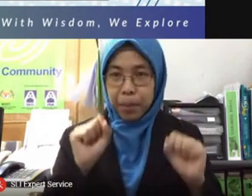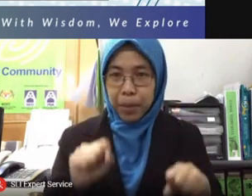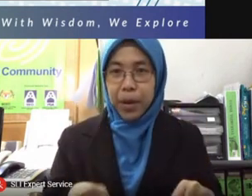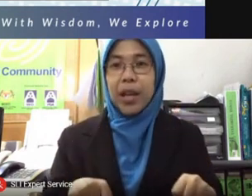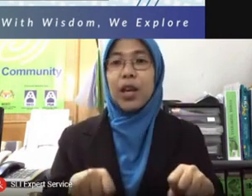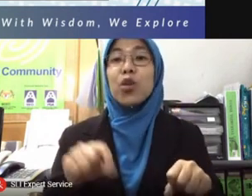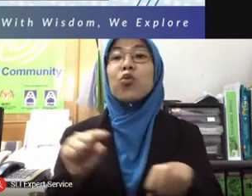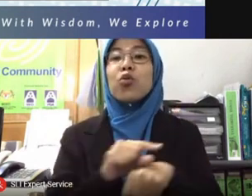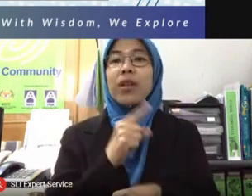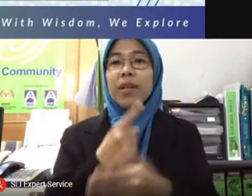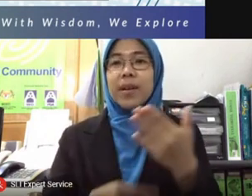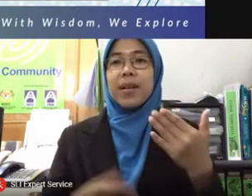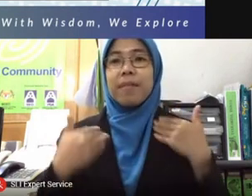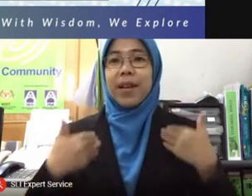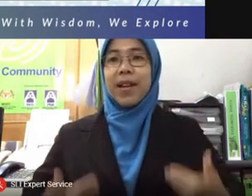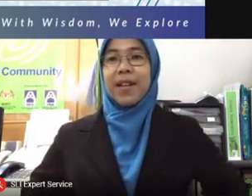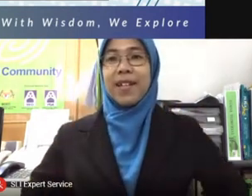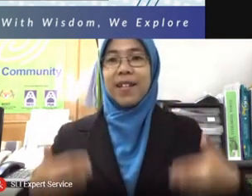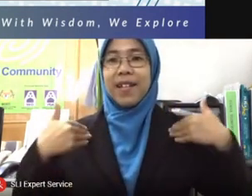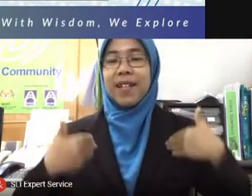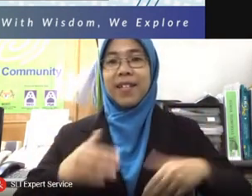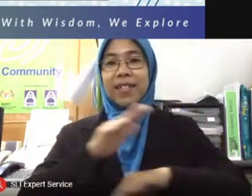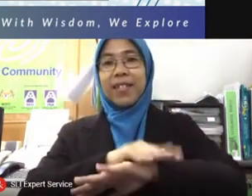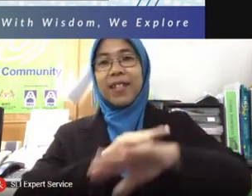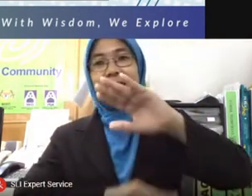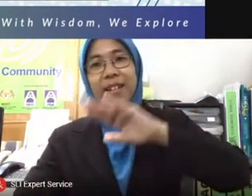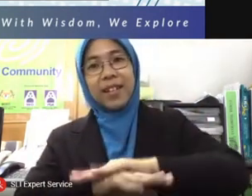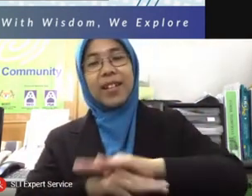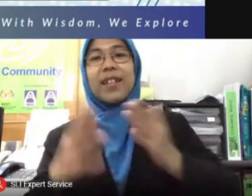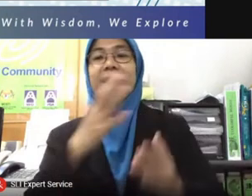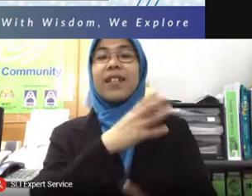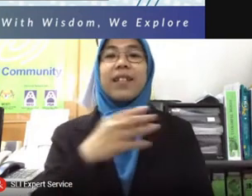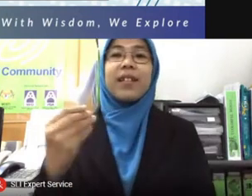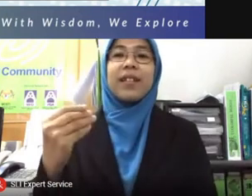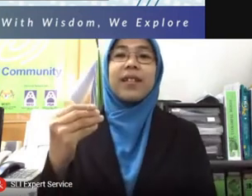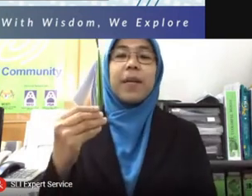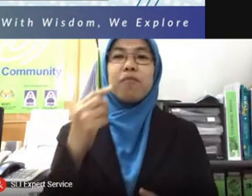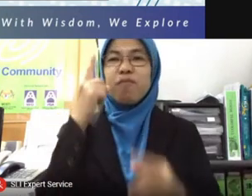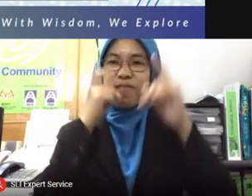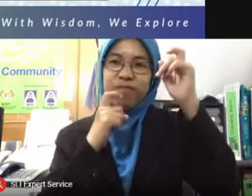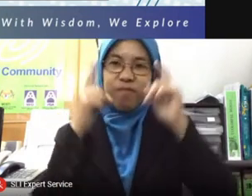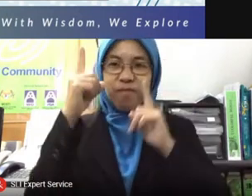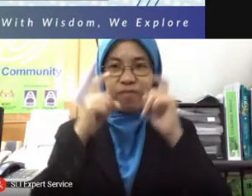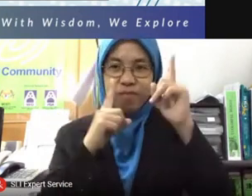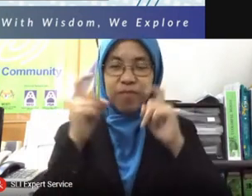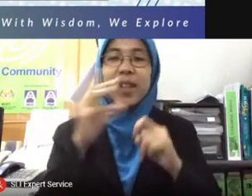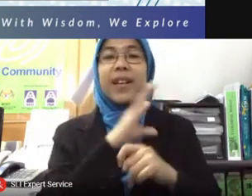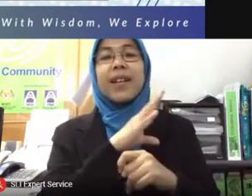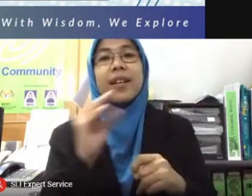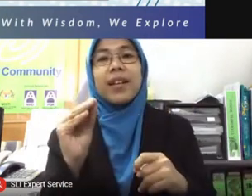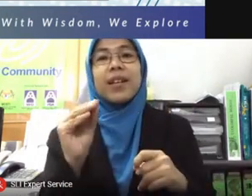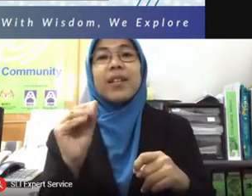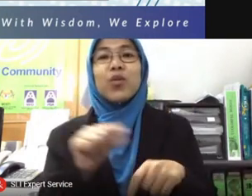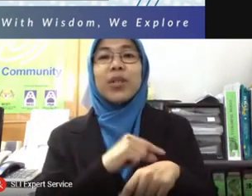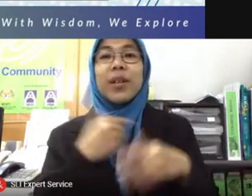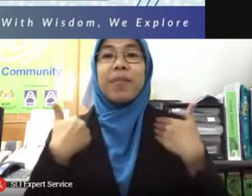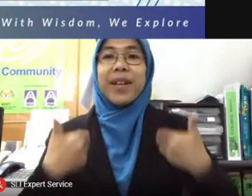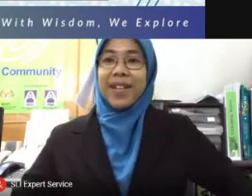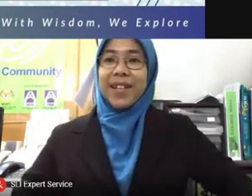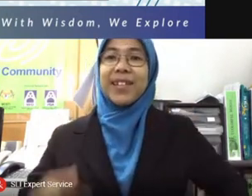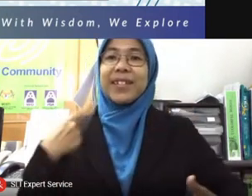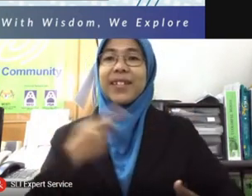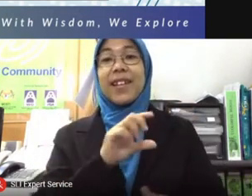kita boleh menggunakan bahasa tubuh badan kita dari segi tangan, dari segi memek muka, dari segi anggota badan kita